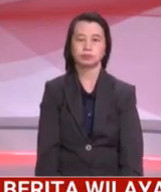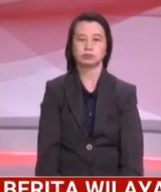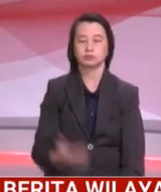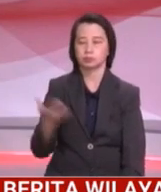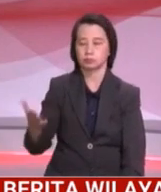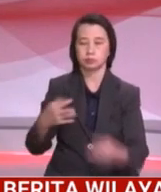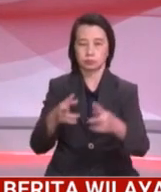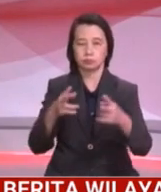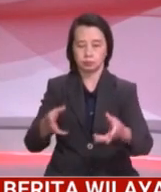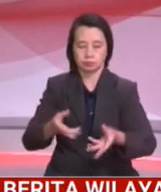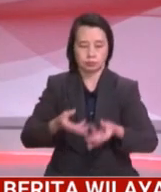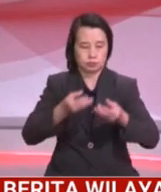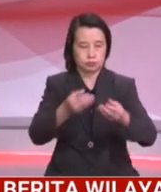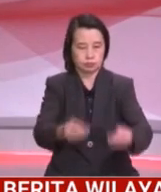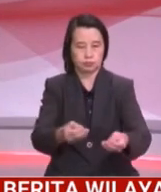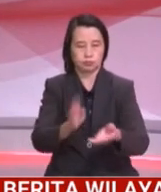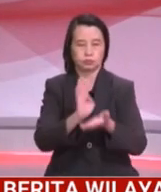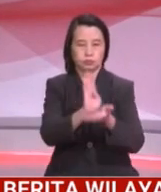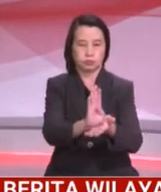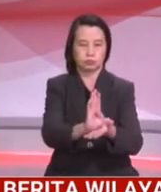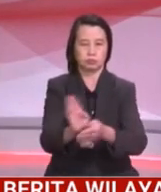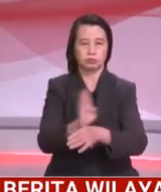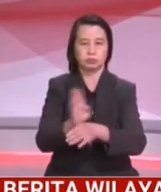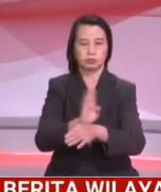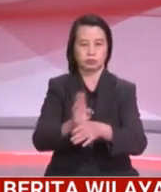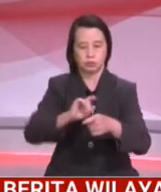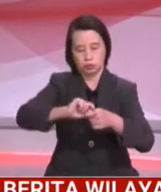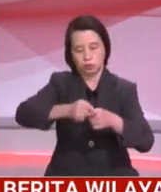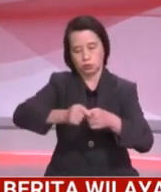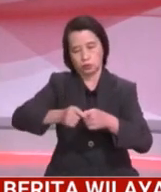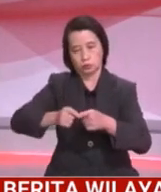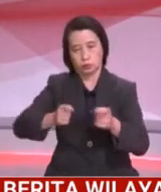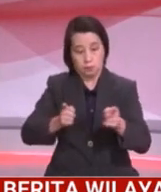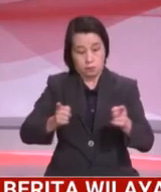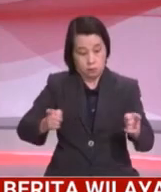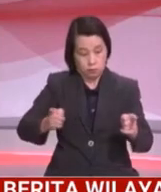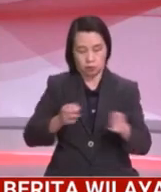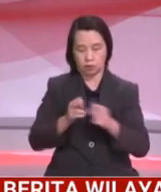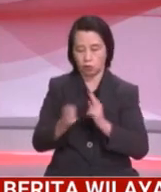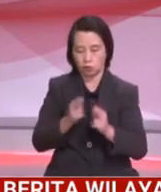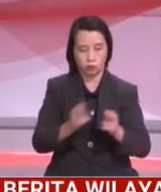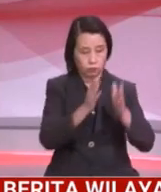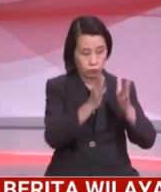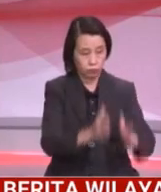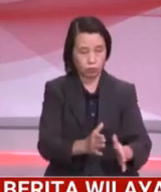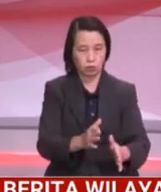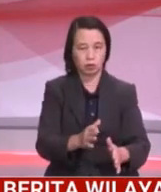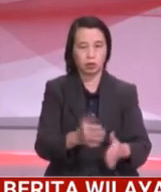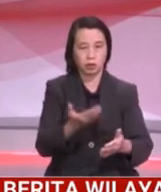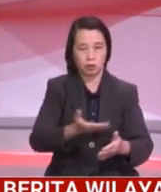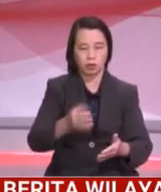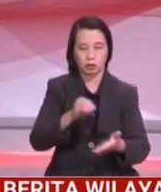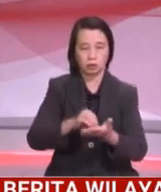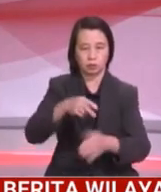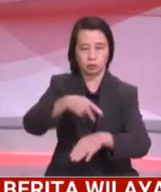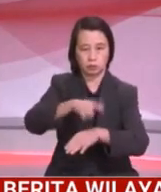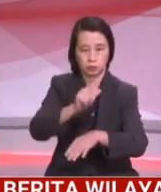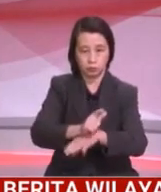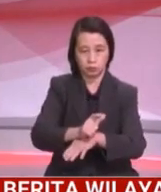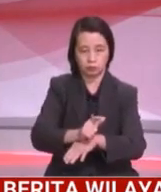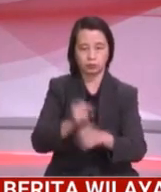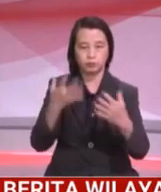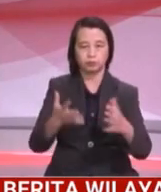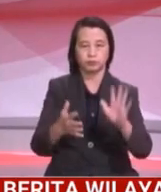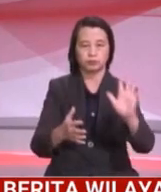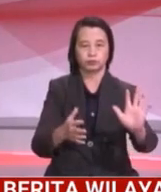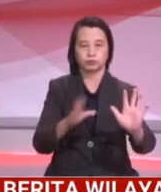Beliau merasmikan penyerahan insentif bantuan perniagaan udang karang air tawar dan usahawan geo produk di Langkawi.